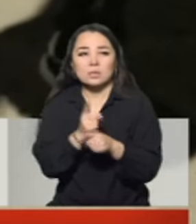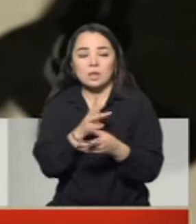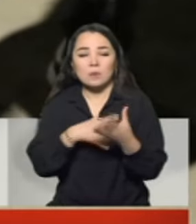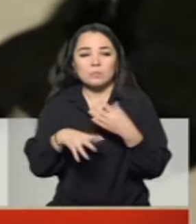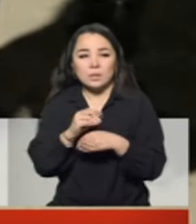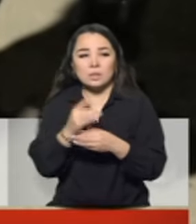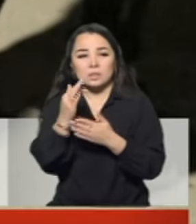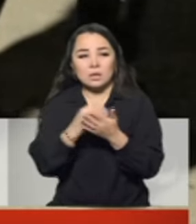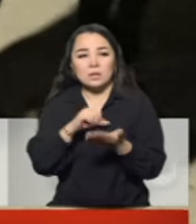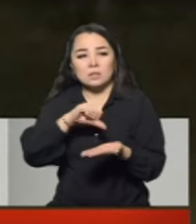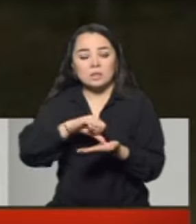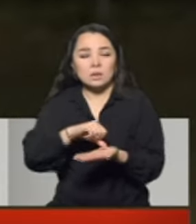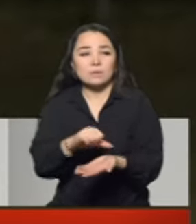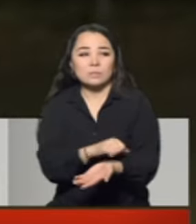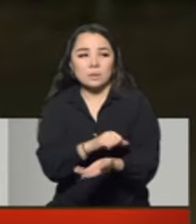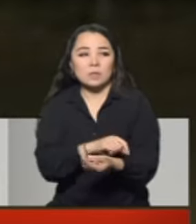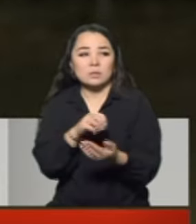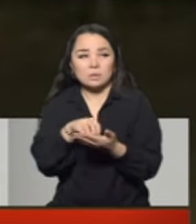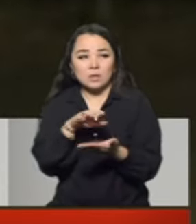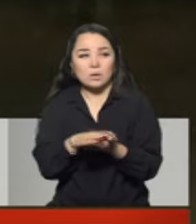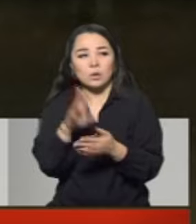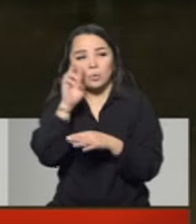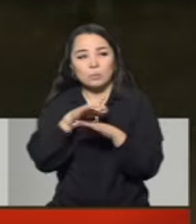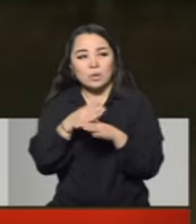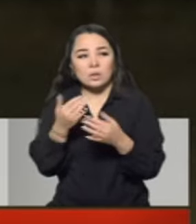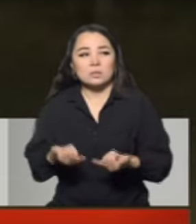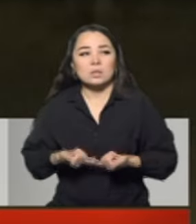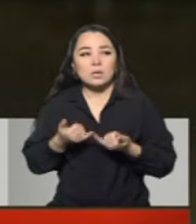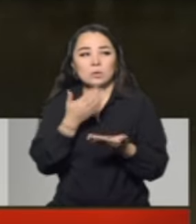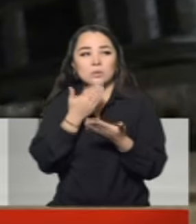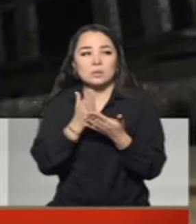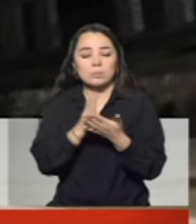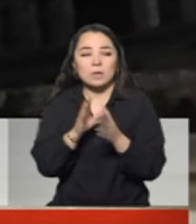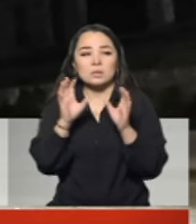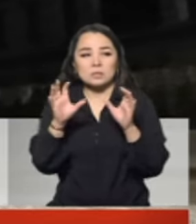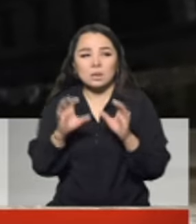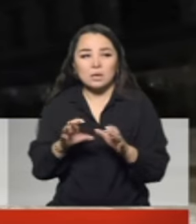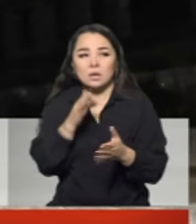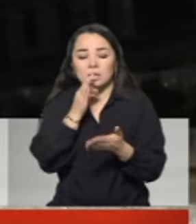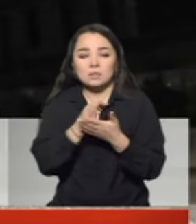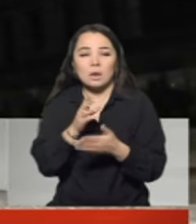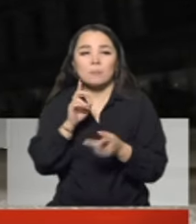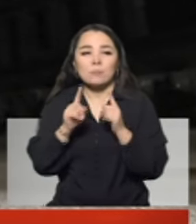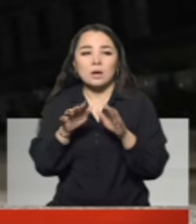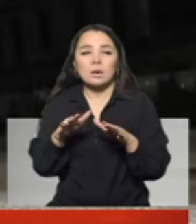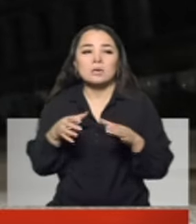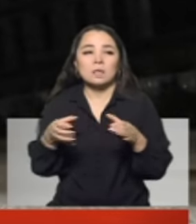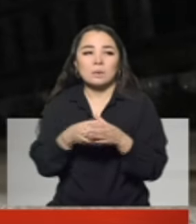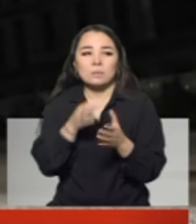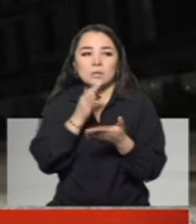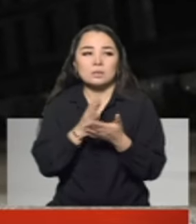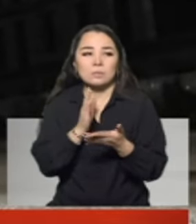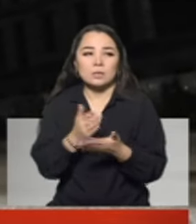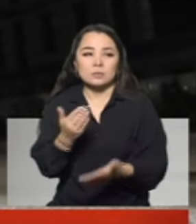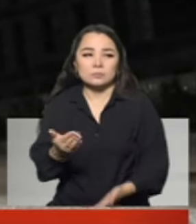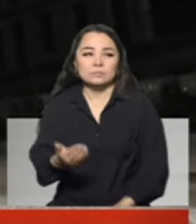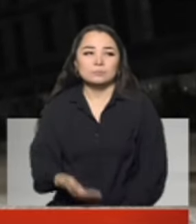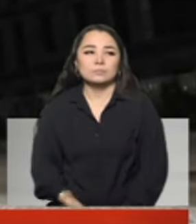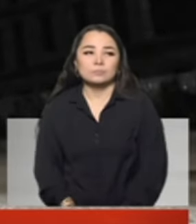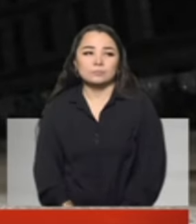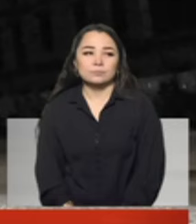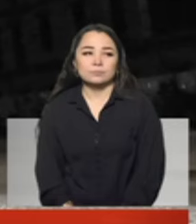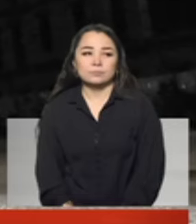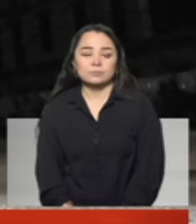заттарының тізіміне енгізуді сұрап, үкіметке ұсыныс жолдады. Қазір заң жобасы парламентте. Аягөз Оралбайқызы, Дүлбай Нұрбай, Қазақстан ұлттық